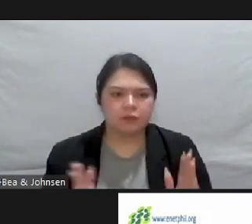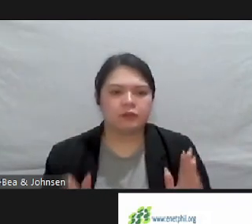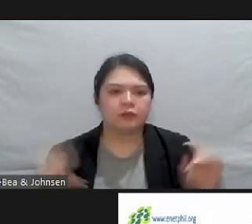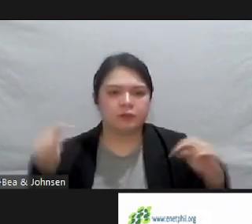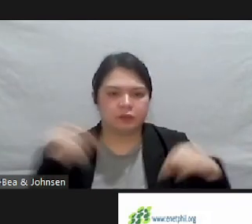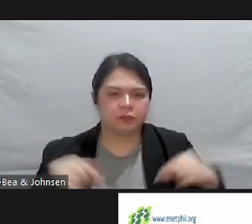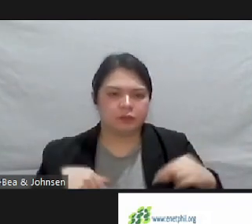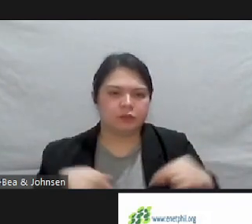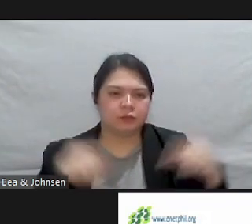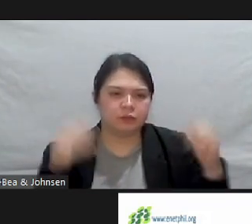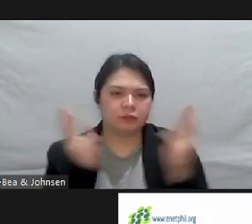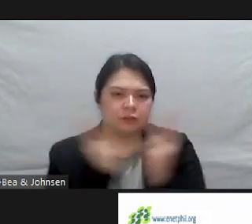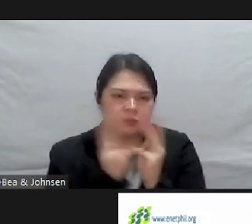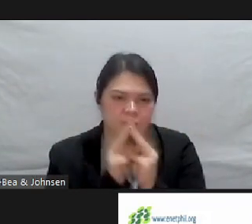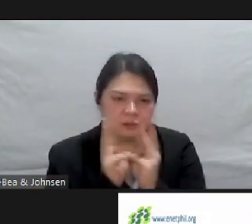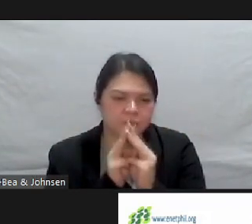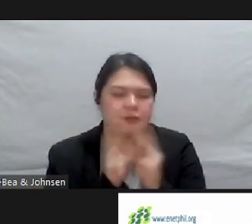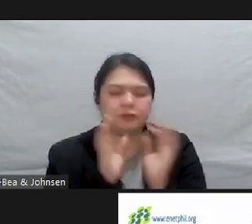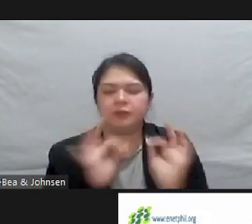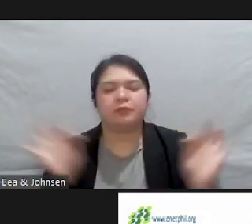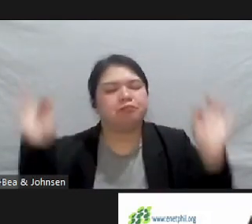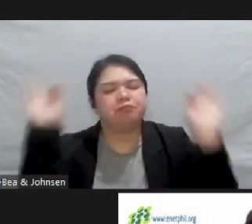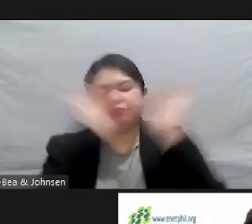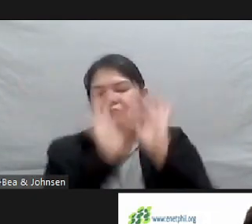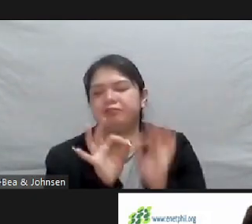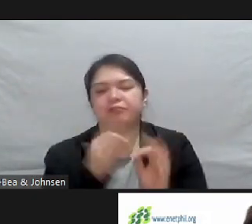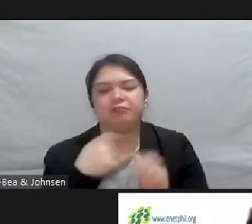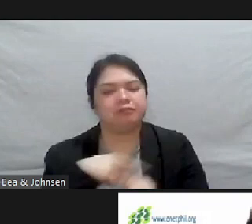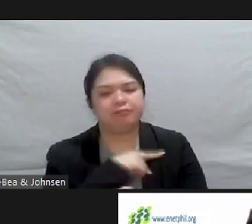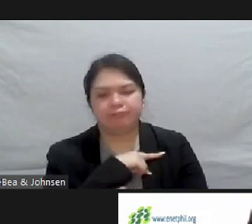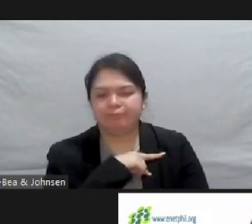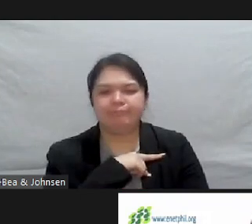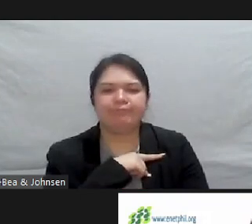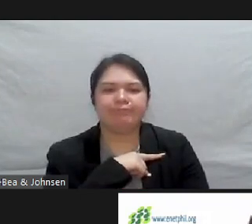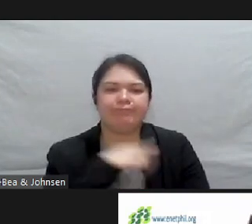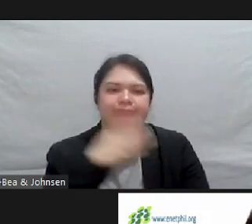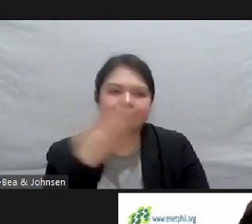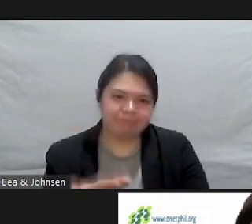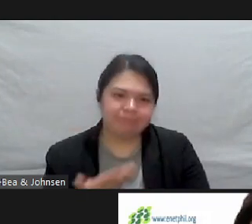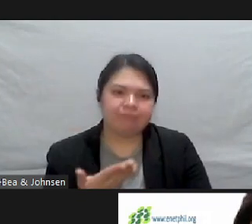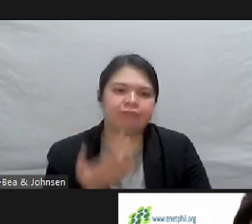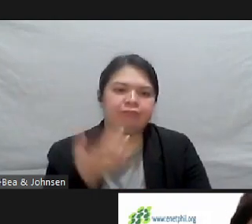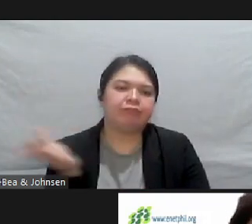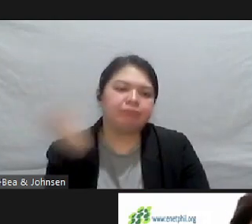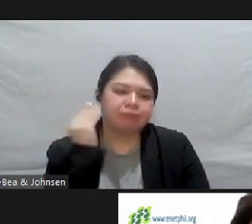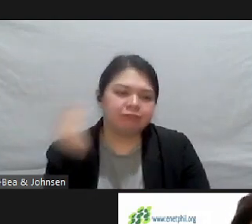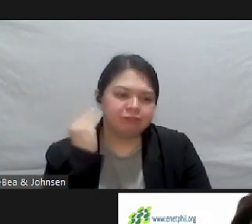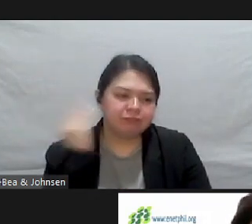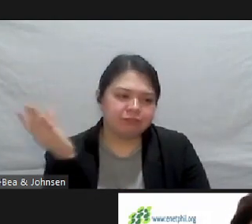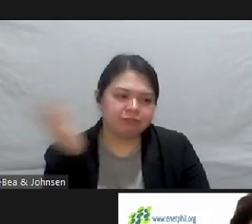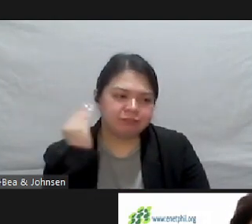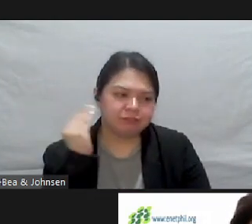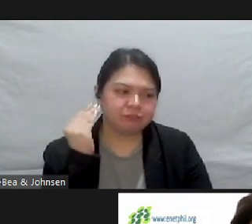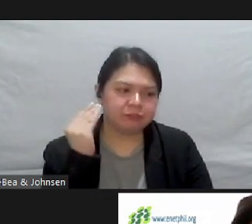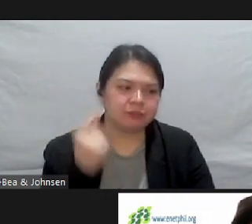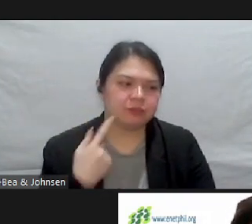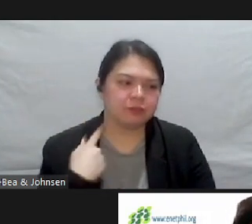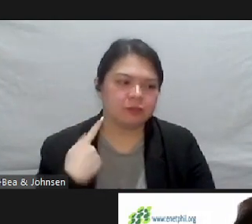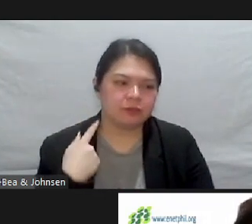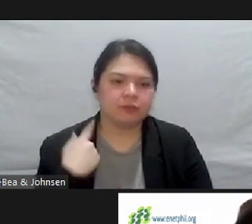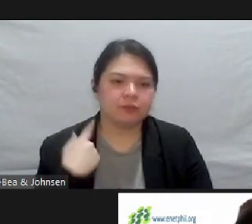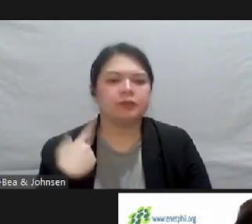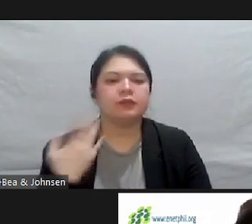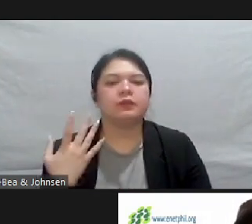forum ngayon. Mahalagang mahalaga po para sa amin at para sa atin na marinig